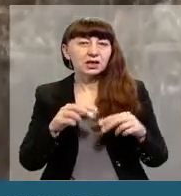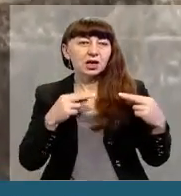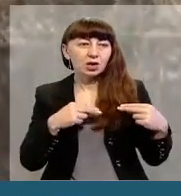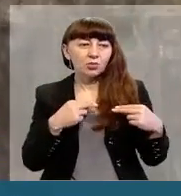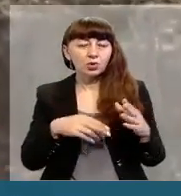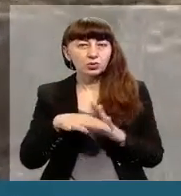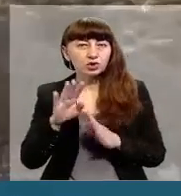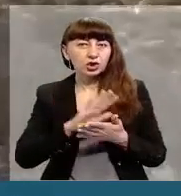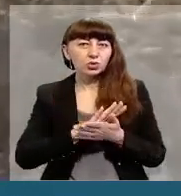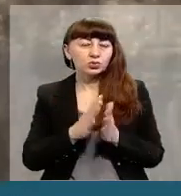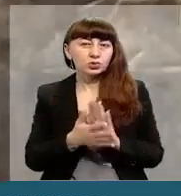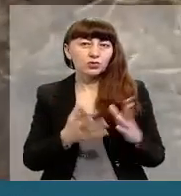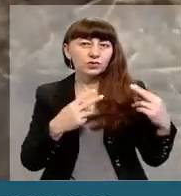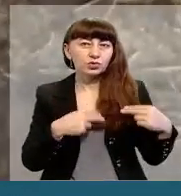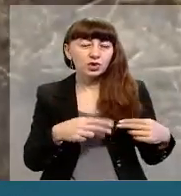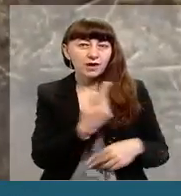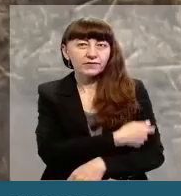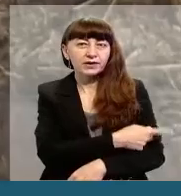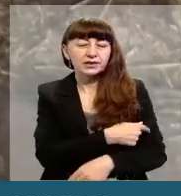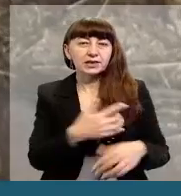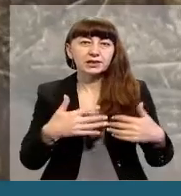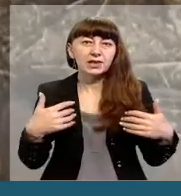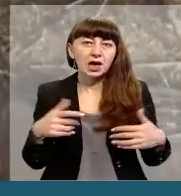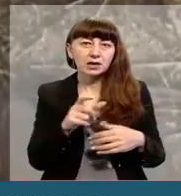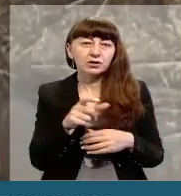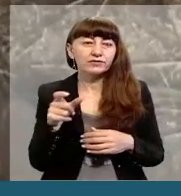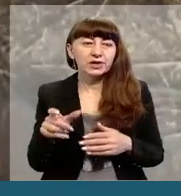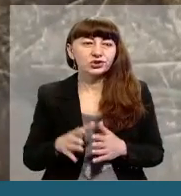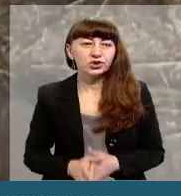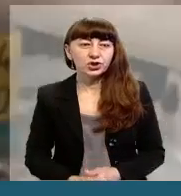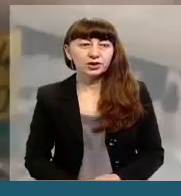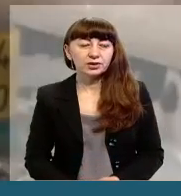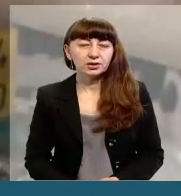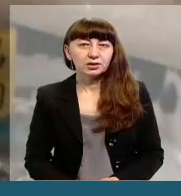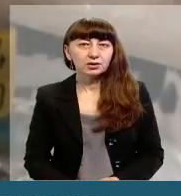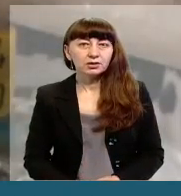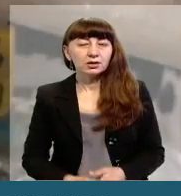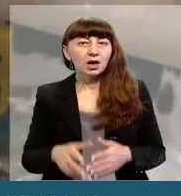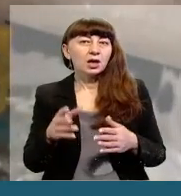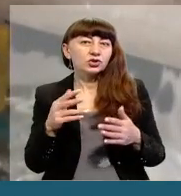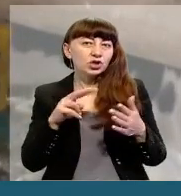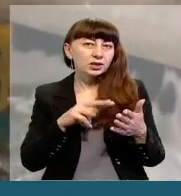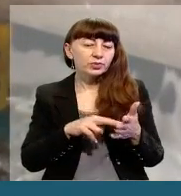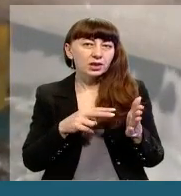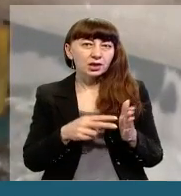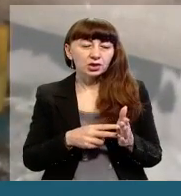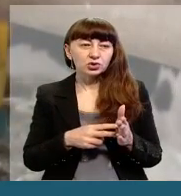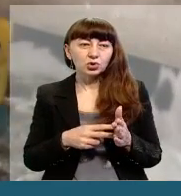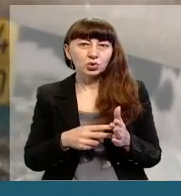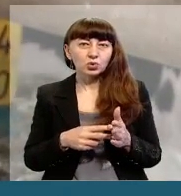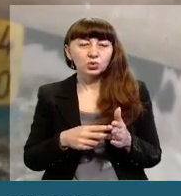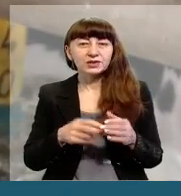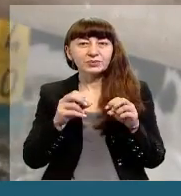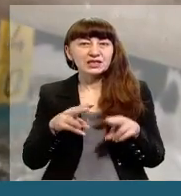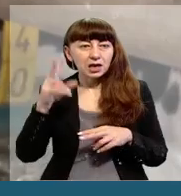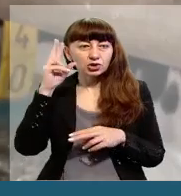жұмыс жүргізілуде. Мысалы, қазір әр мал дәрігеріне фермалардағы малдың белгілі бір санын бекіту туралы мәселе қарастырылуда. Бұл